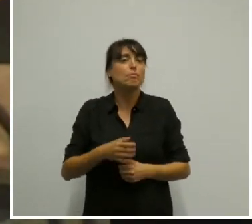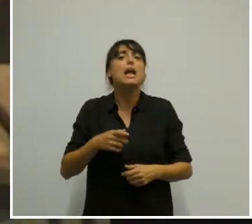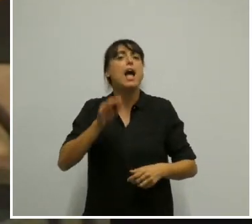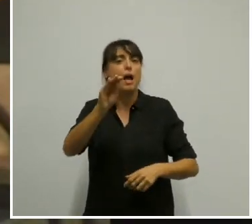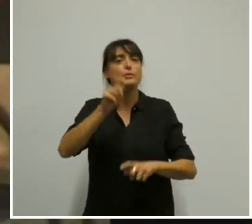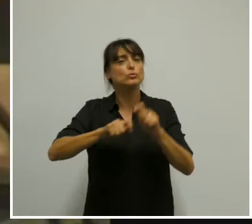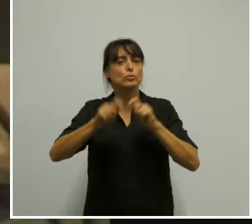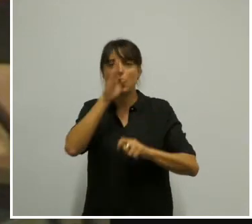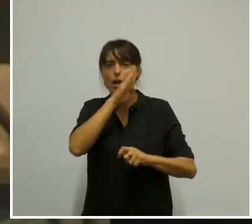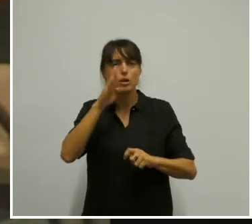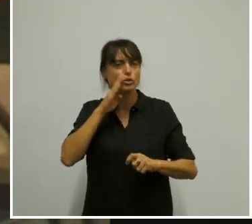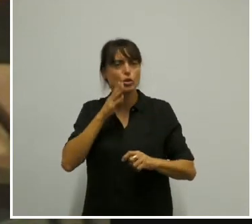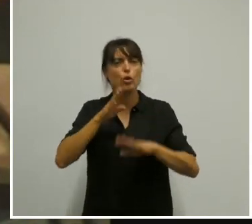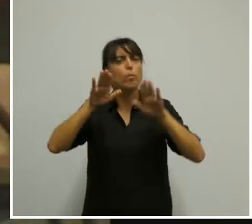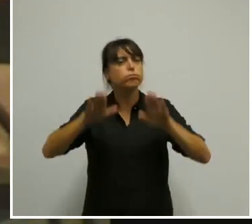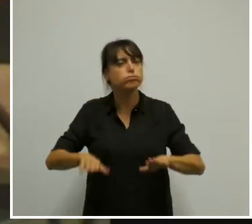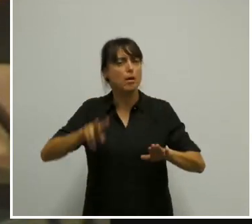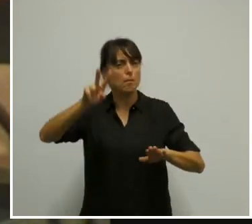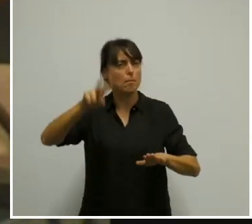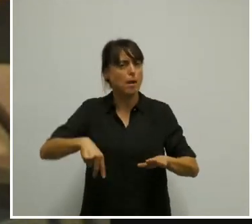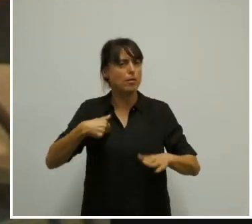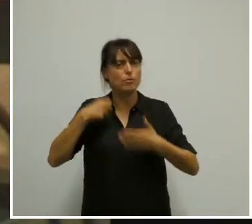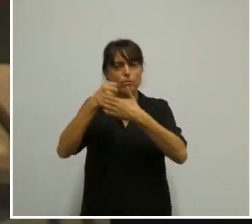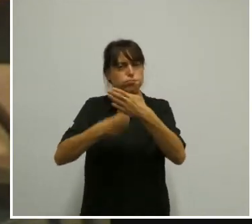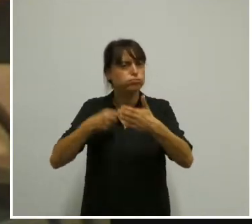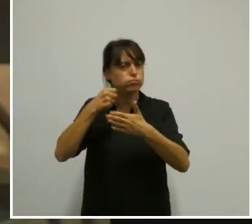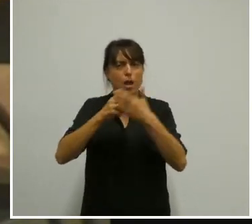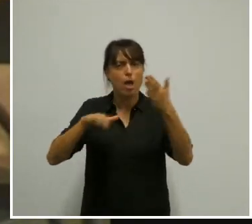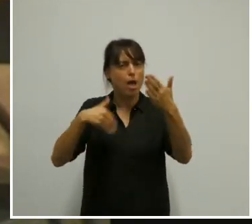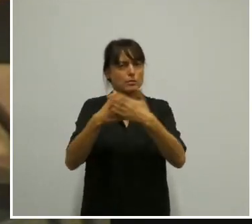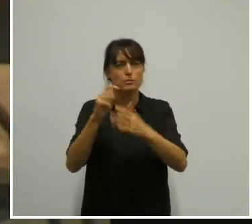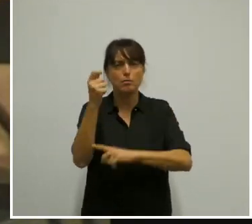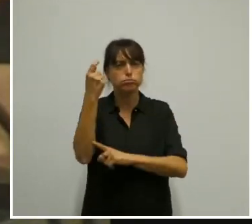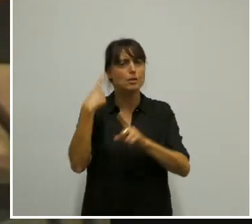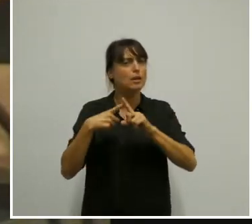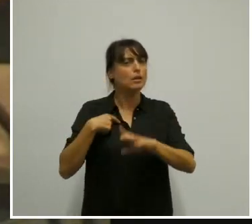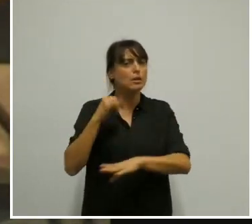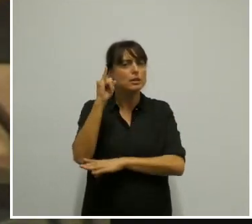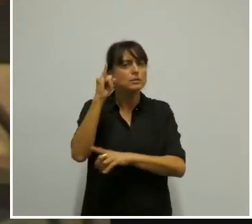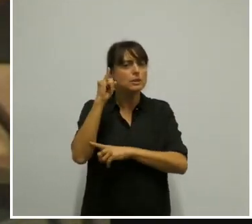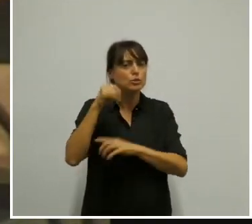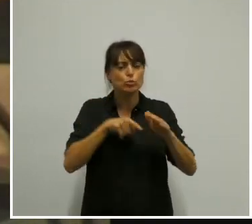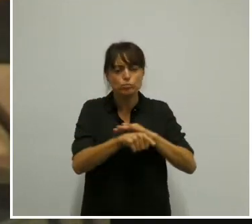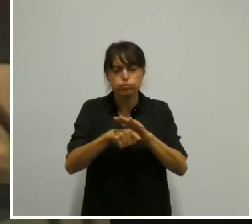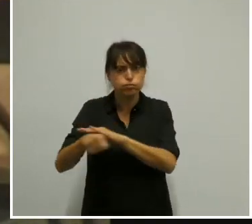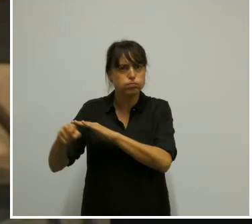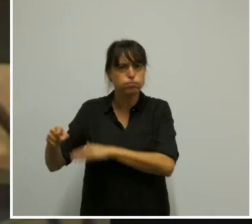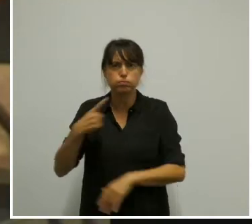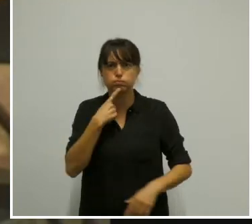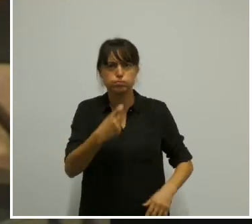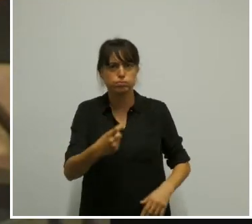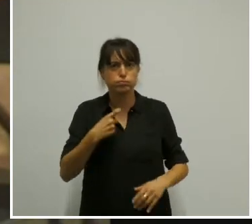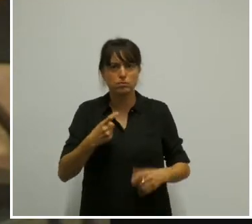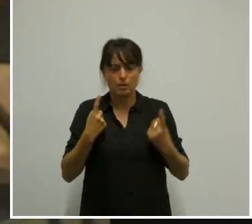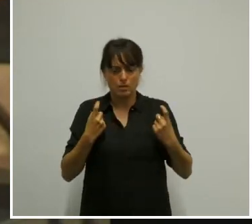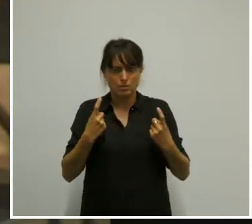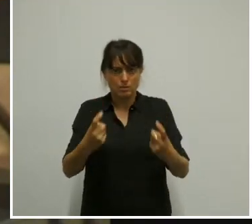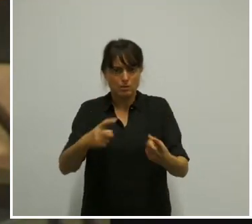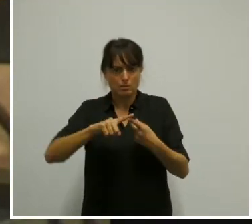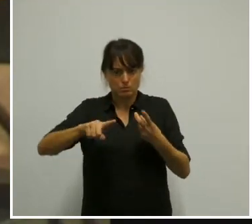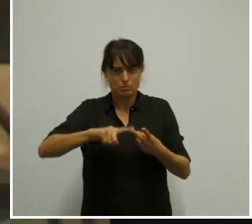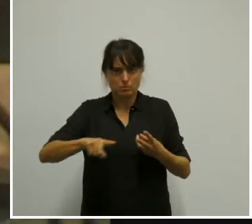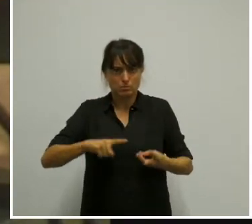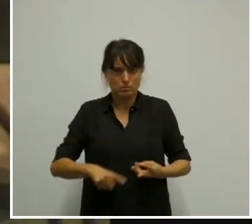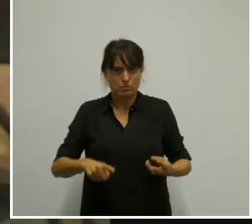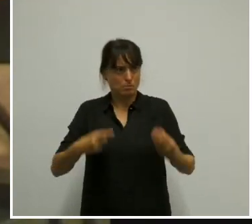falta, perquè ens ha suposat costa molt gestionar un institut, hi ha moltes mancances del dia a dia, normals,